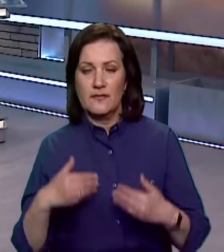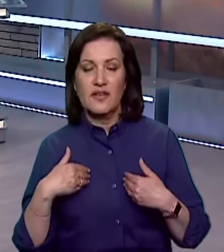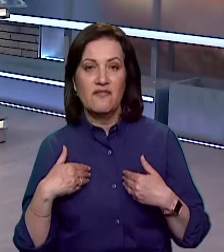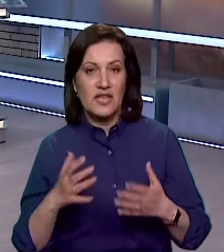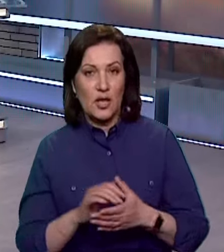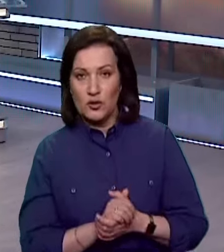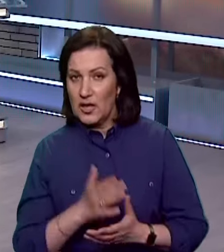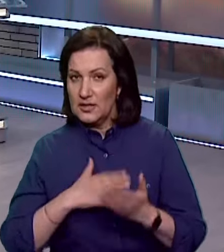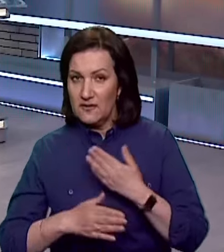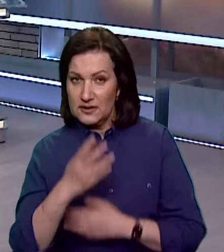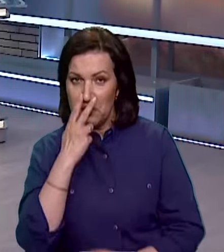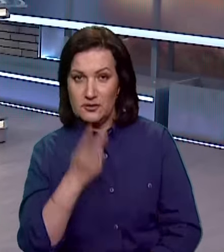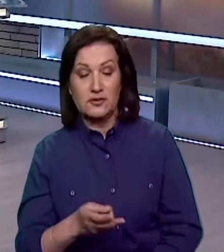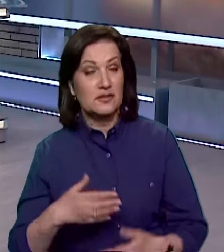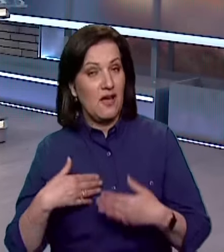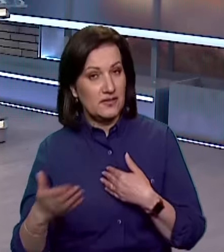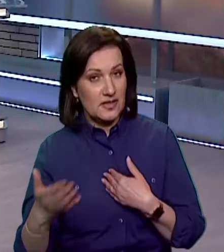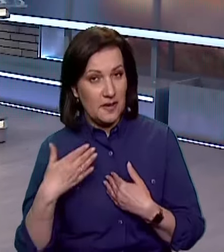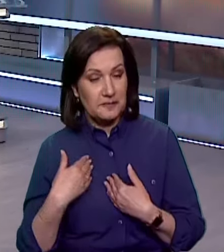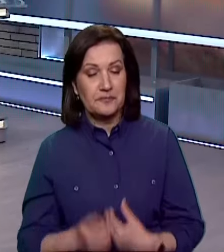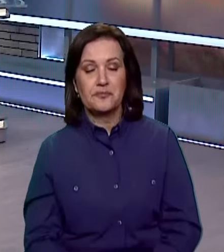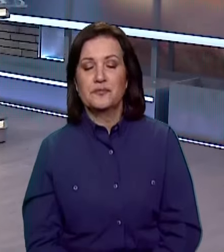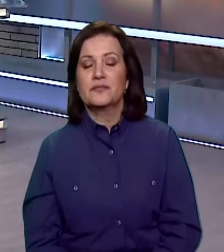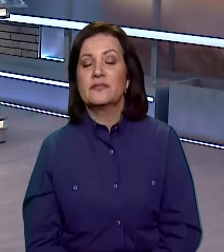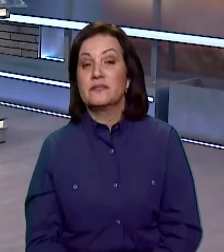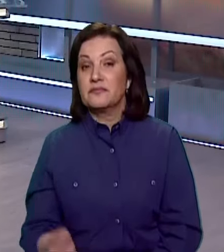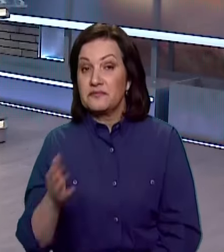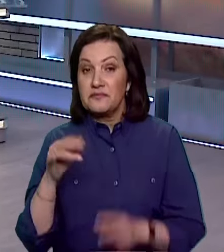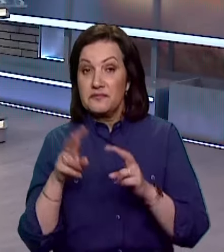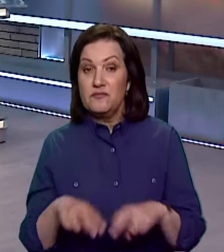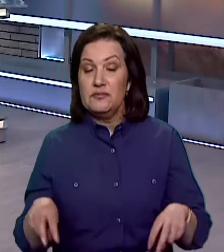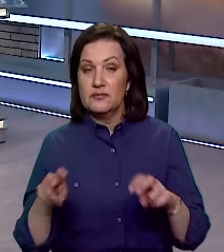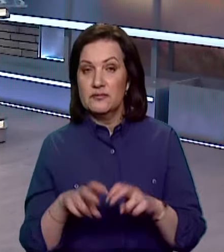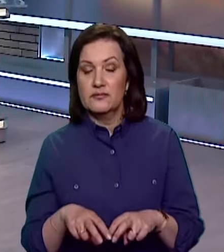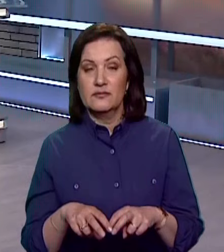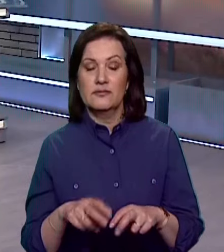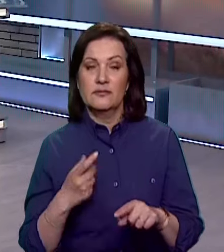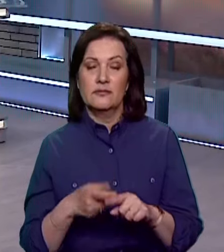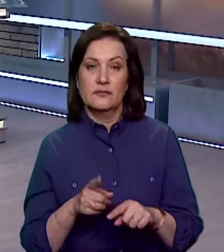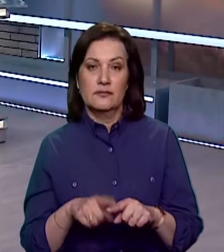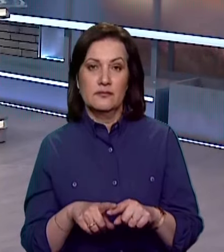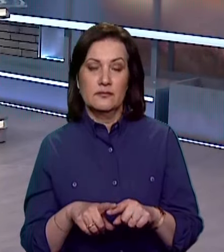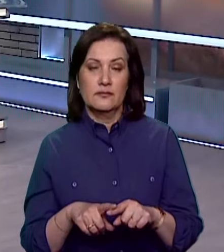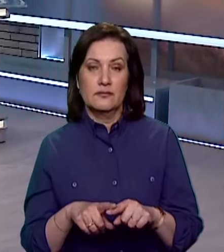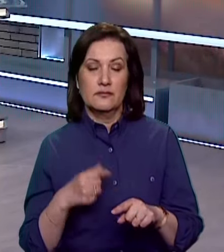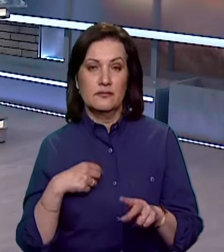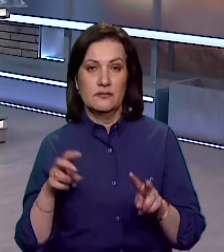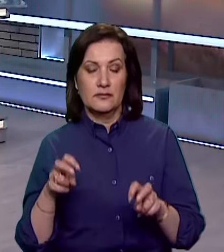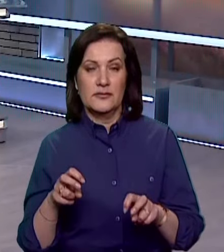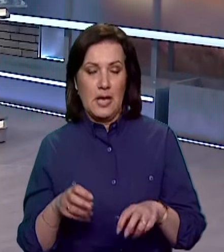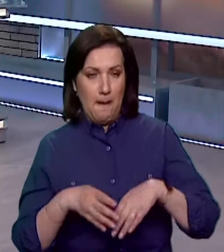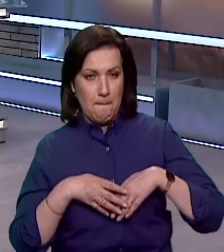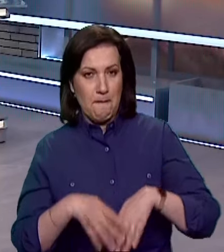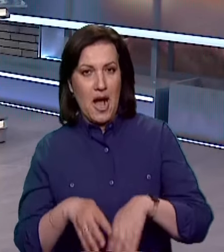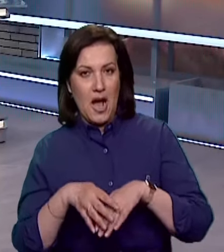Вітаю, товариство, радий вас бачити. Навзаєм, навзаєм. Пане Іване, давайте розбирати оцей, як я його називаю,